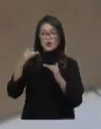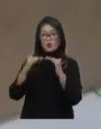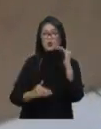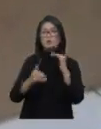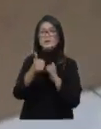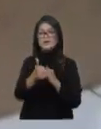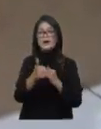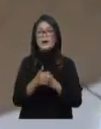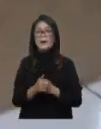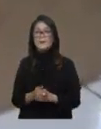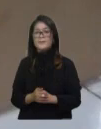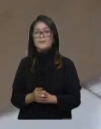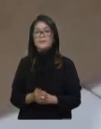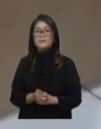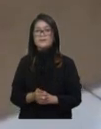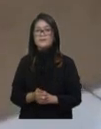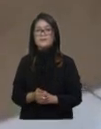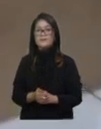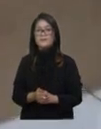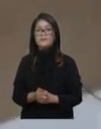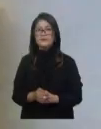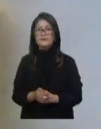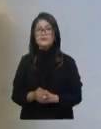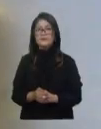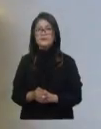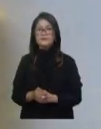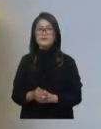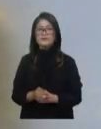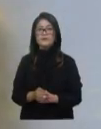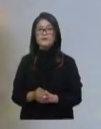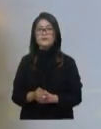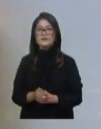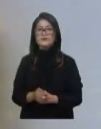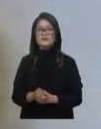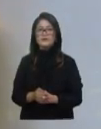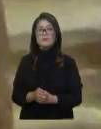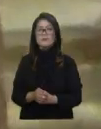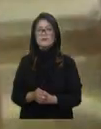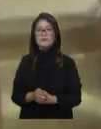warga. Dari Yogyakarta, Galih Wisma, iNews, melaporkan.